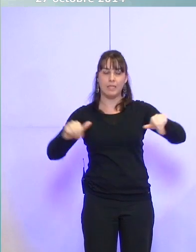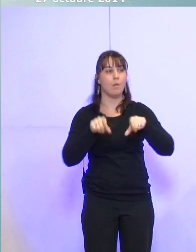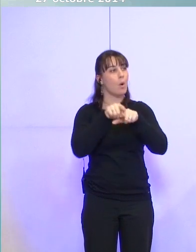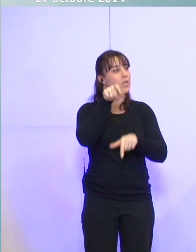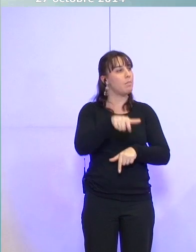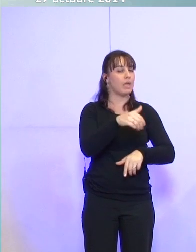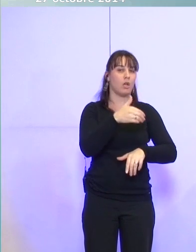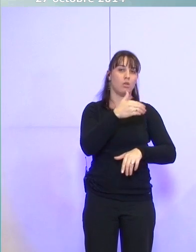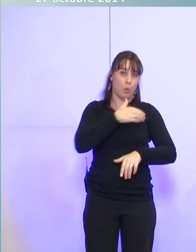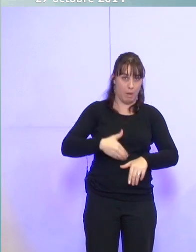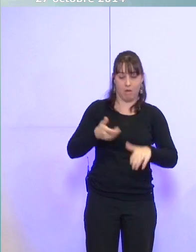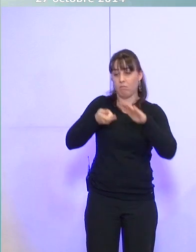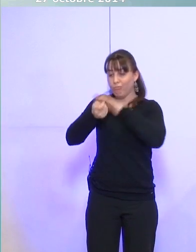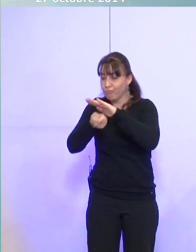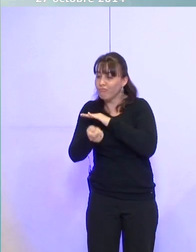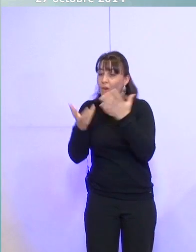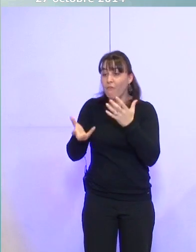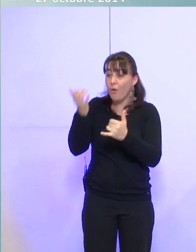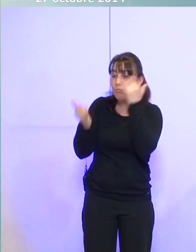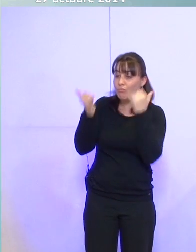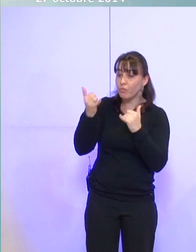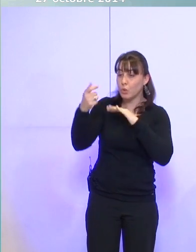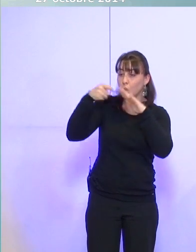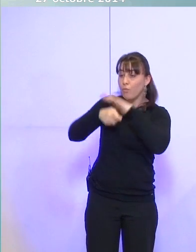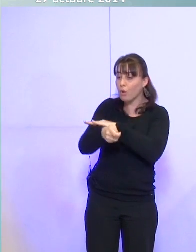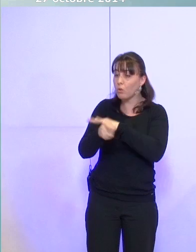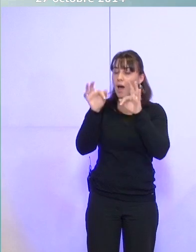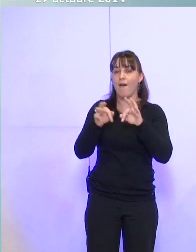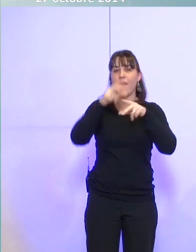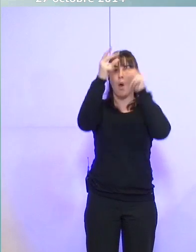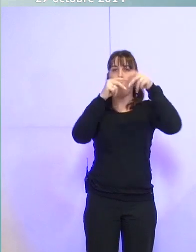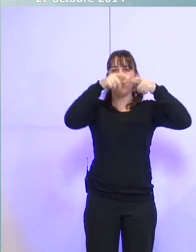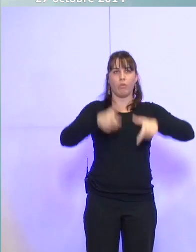conventions de subventionnement avec les copropriétés qui solliciteront une subvention pour les plantes grimpantes.